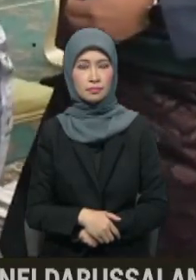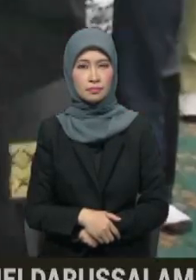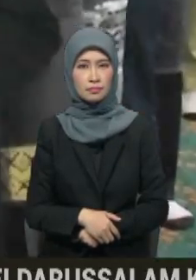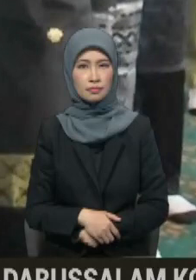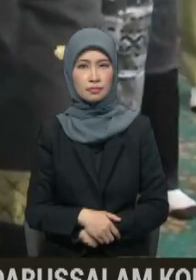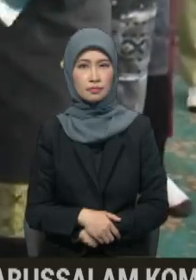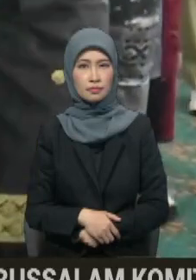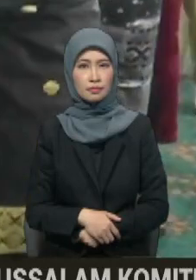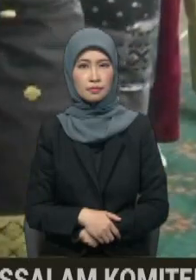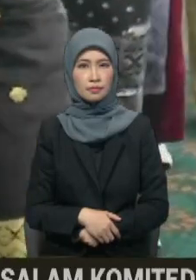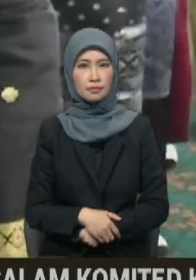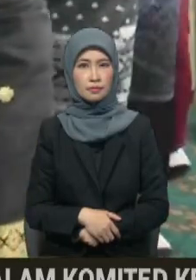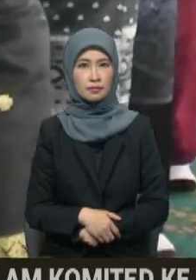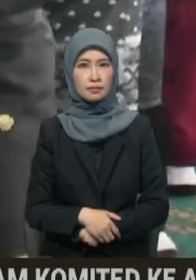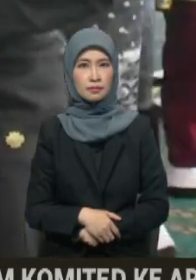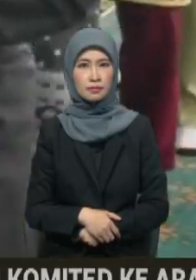kesihatan